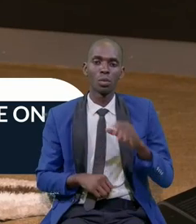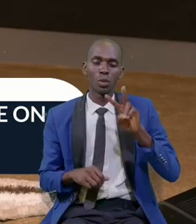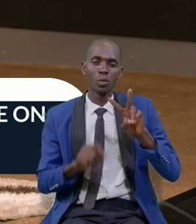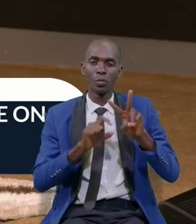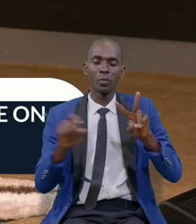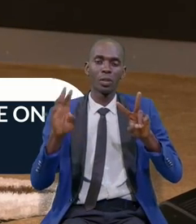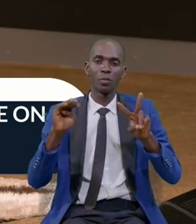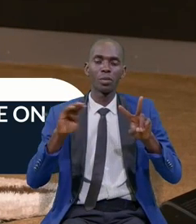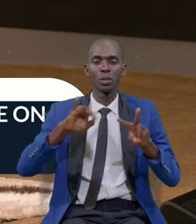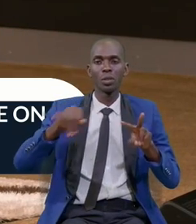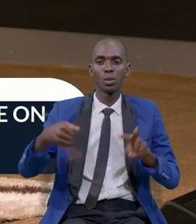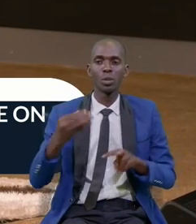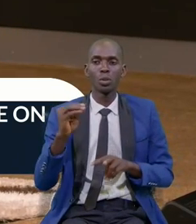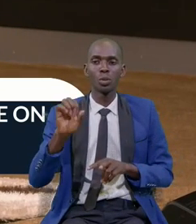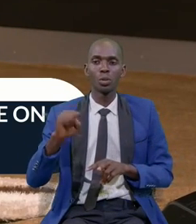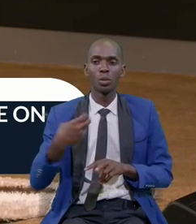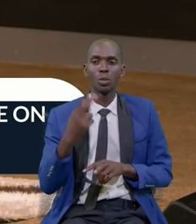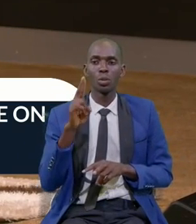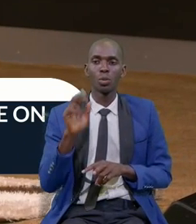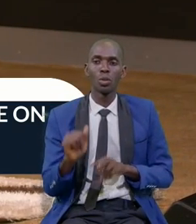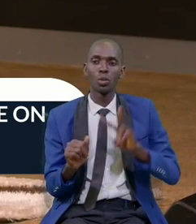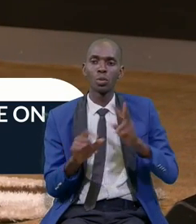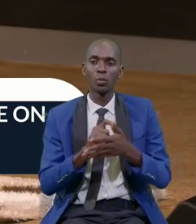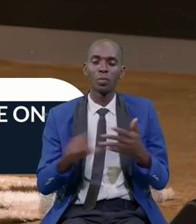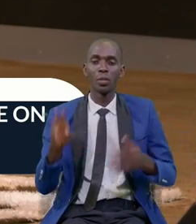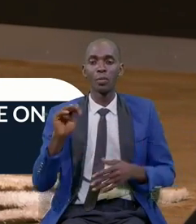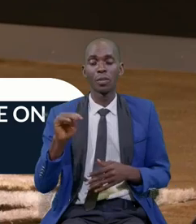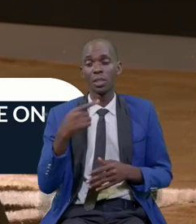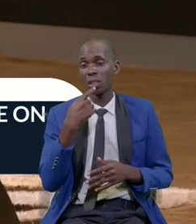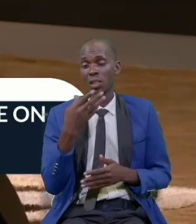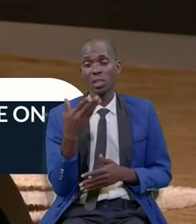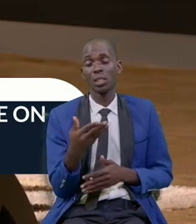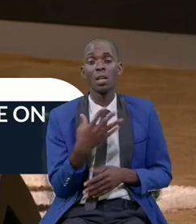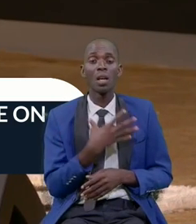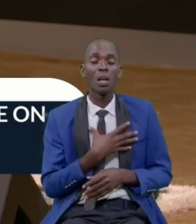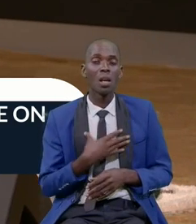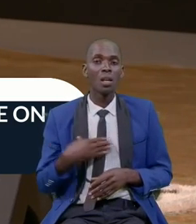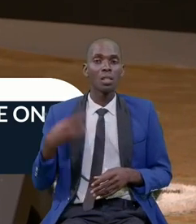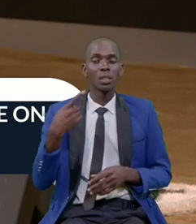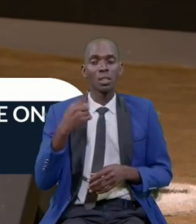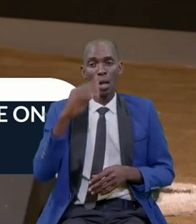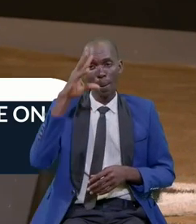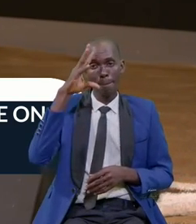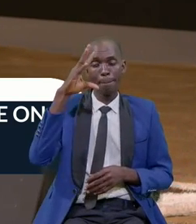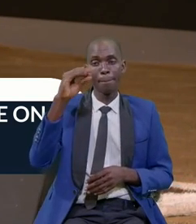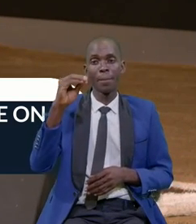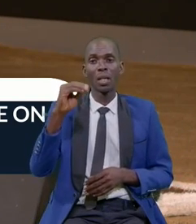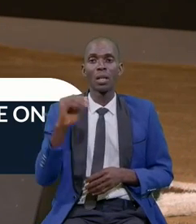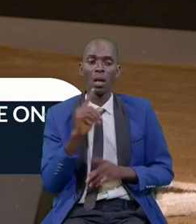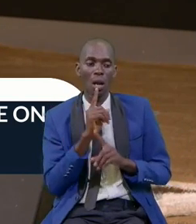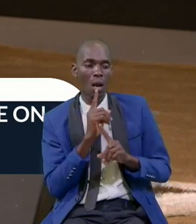Josué 2, verset 14, qui dit, ces hommes